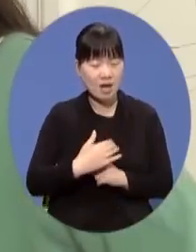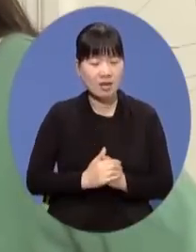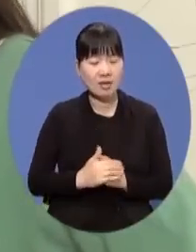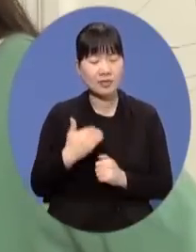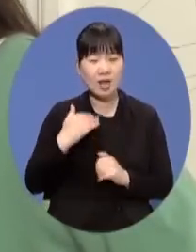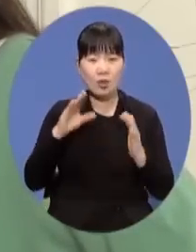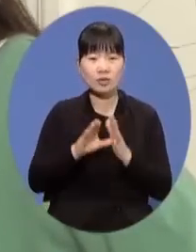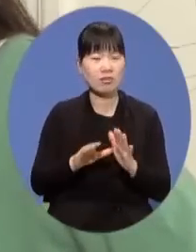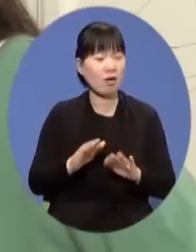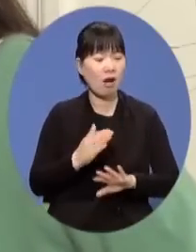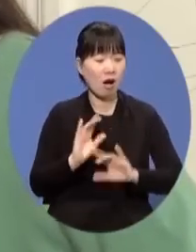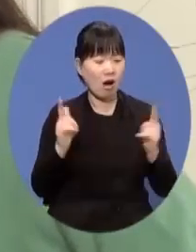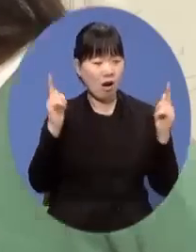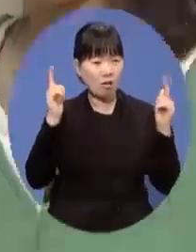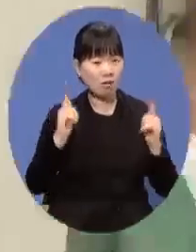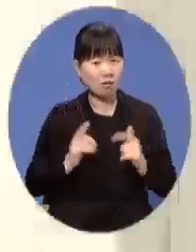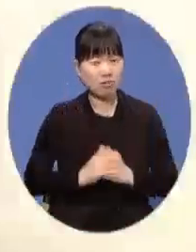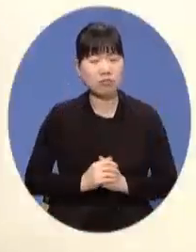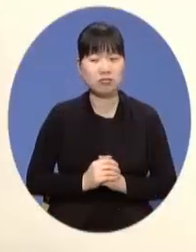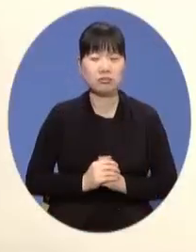나 어렸을 땐 안 그랬는데.